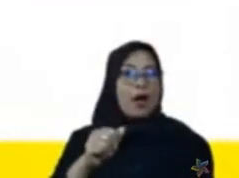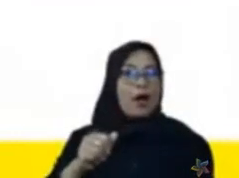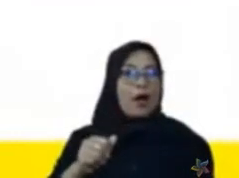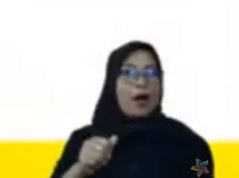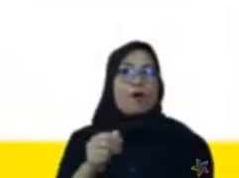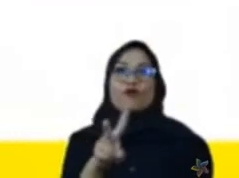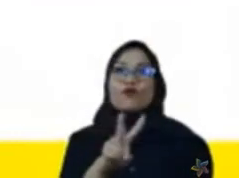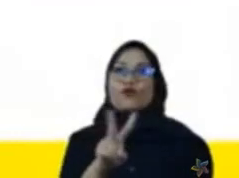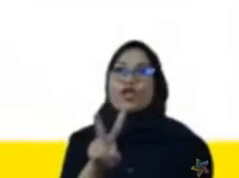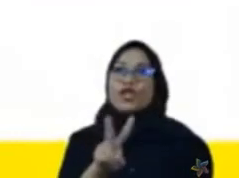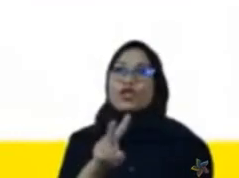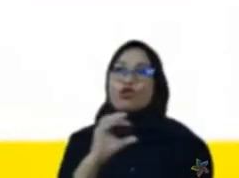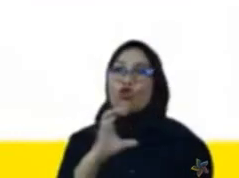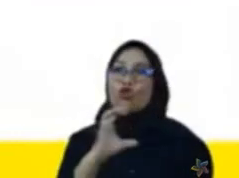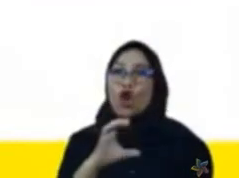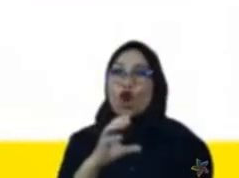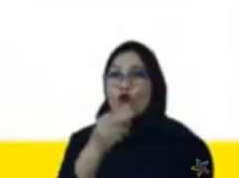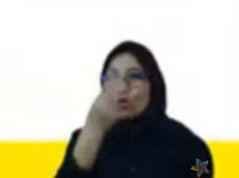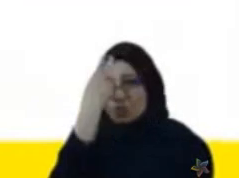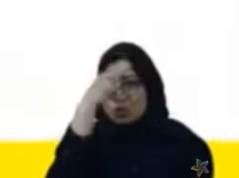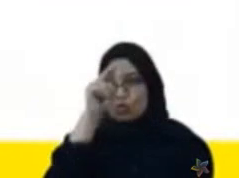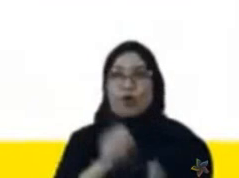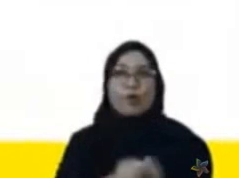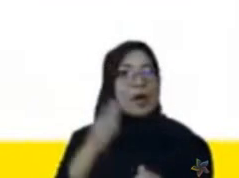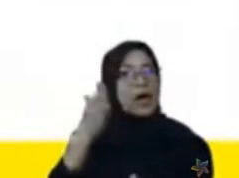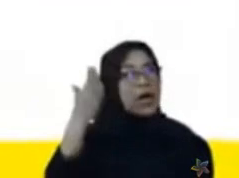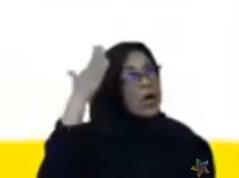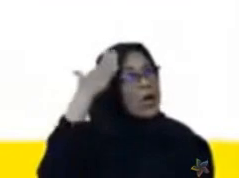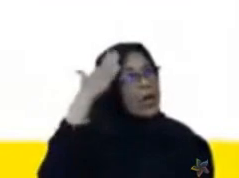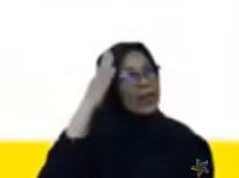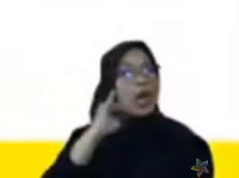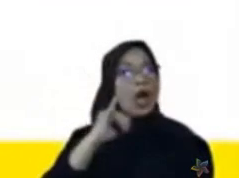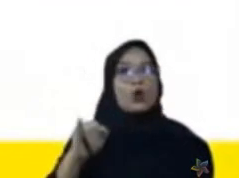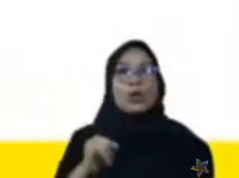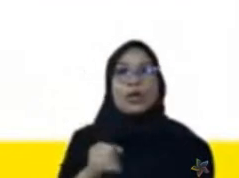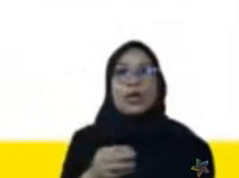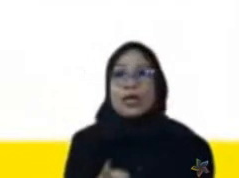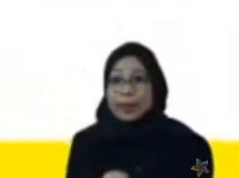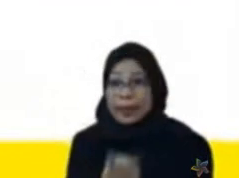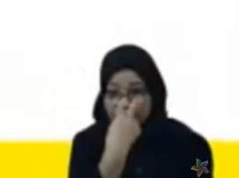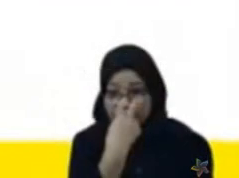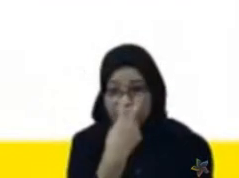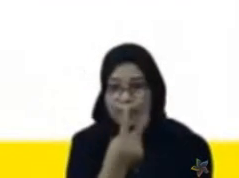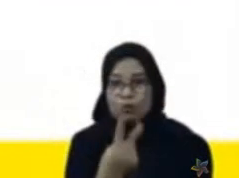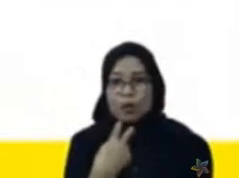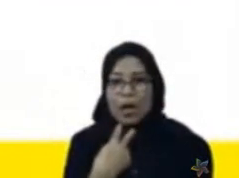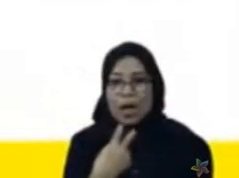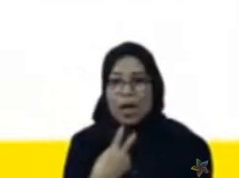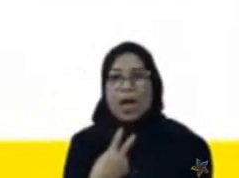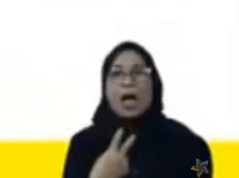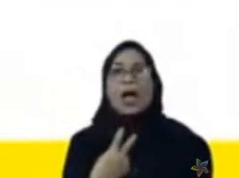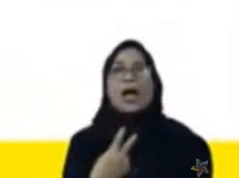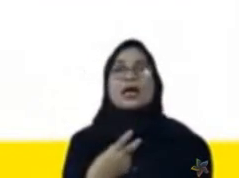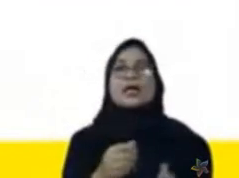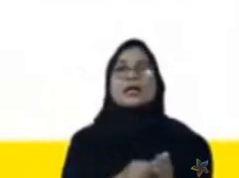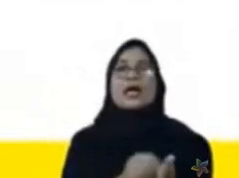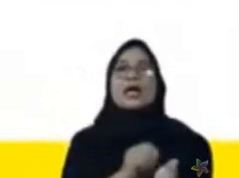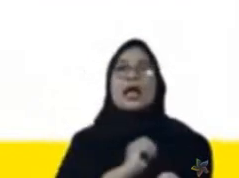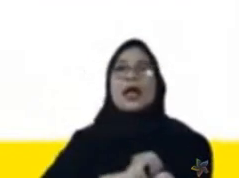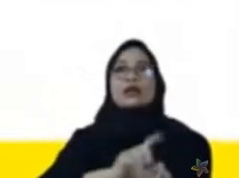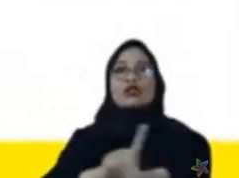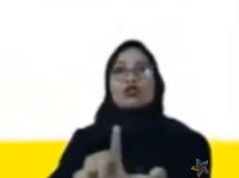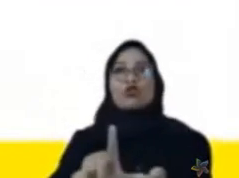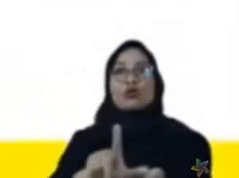mengetahui tatap muka anak secara langsung. Iya.